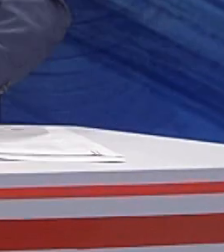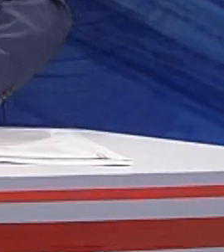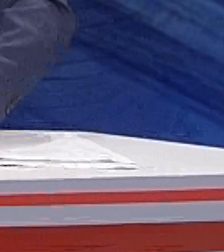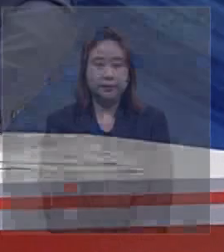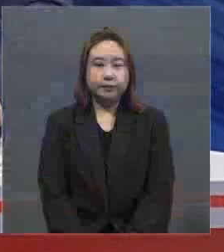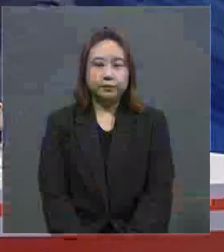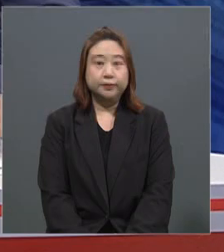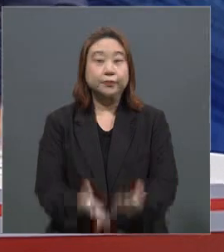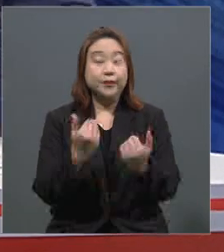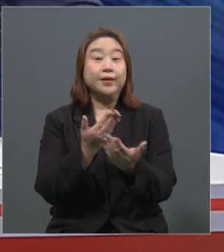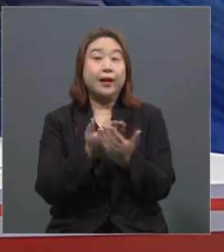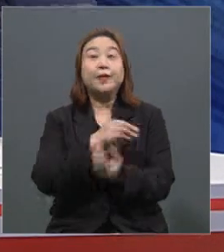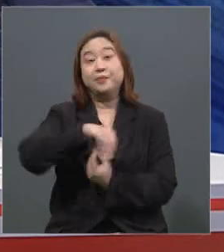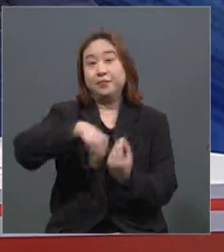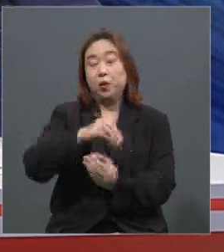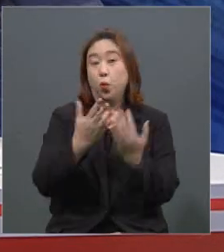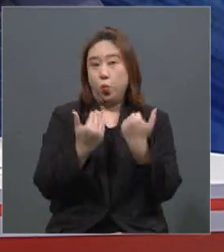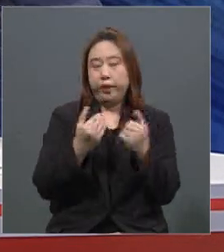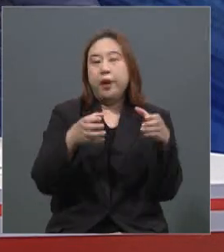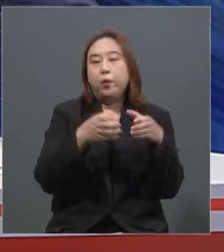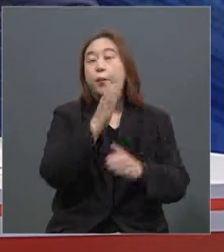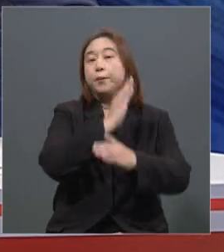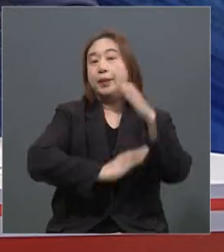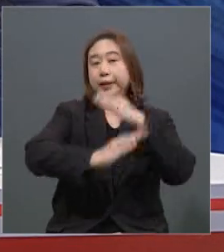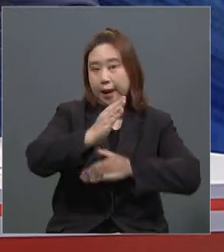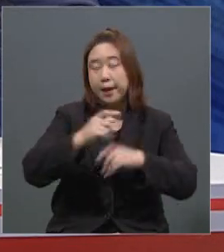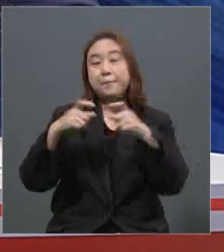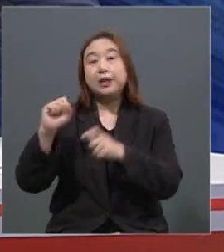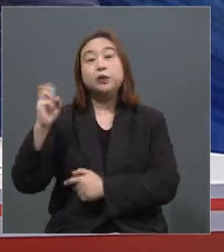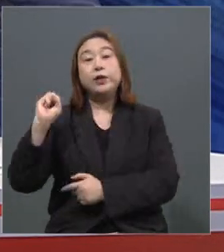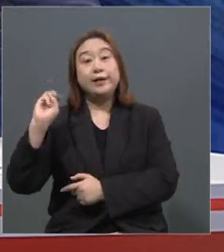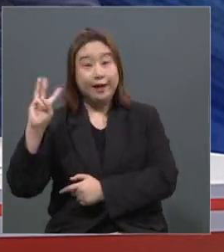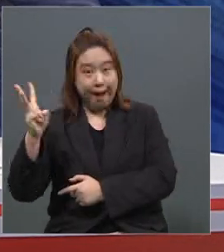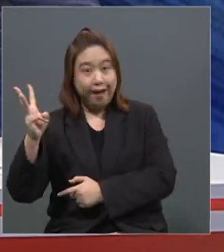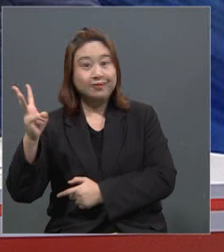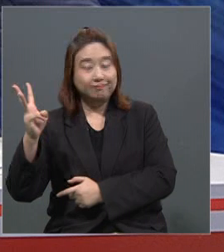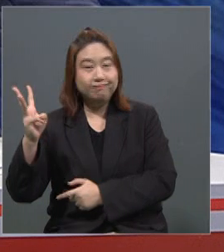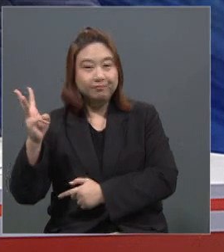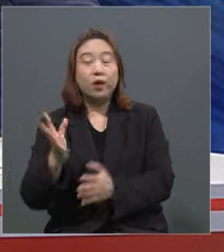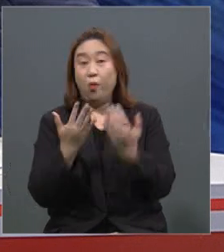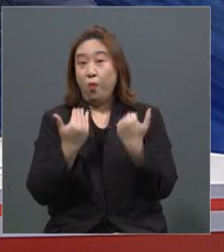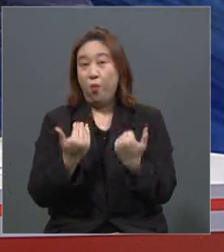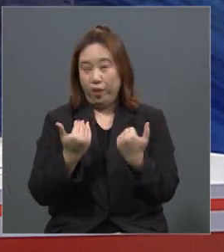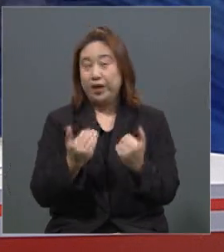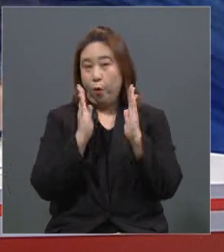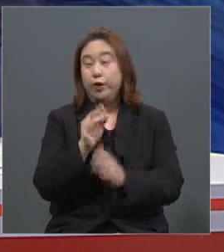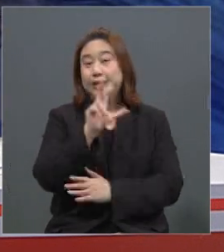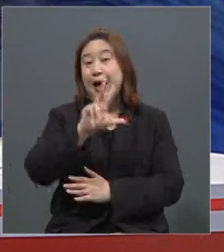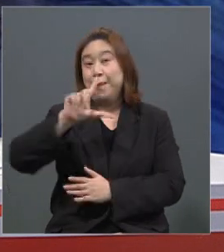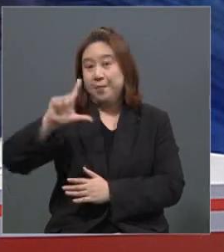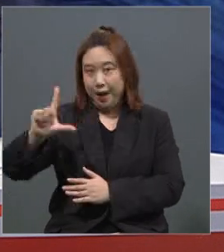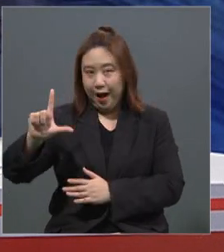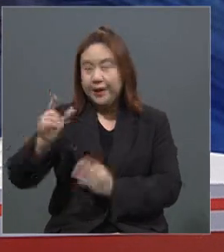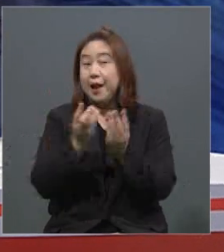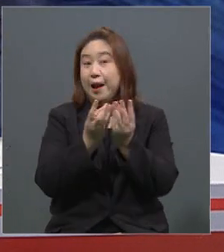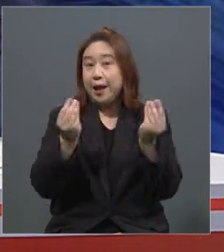เด็เศษฐกิวันนี้เปนวนรายครั ที่กลมเปราะบางหรอว่าผู้ที่ถือบติโนิการแห่งรฐและกล่มผู้พิการกวา 3 ลานคนที่